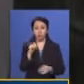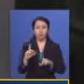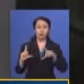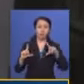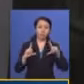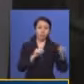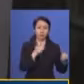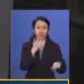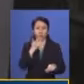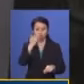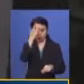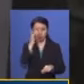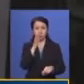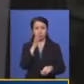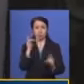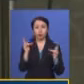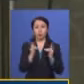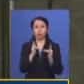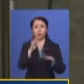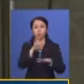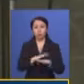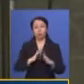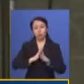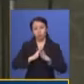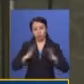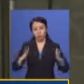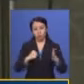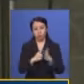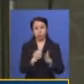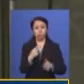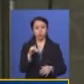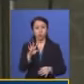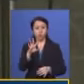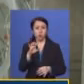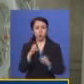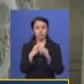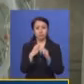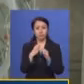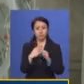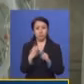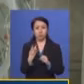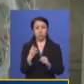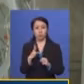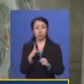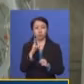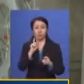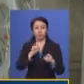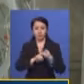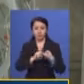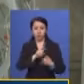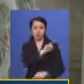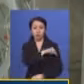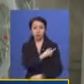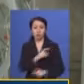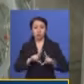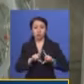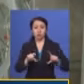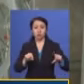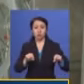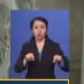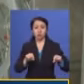выездов. В летний период коечный фонд был увеличен до 2415 единиц, в том числе в инфекционных и провизорных